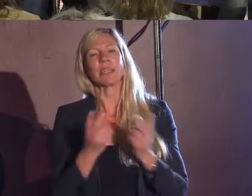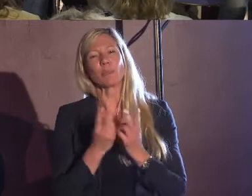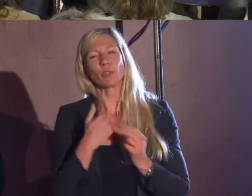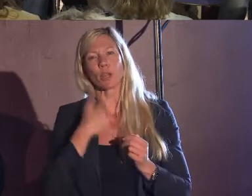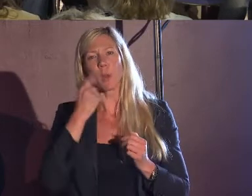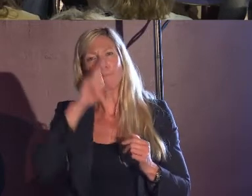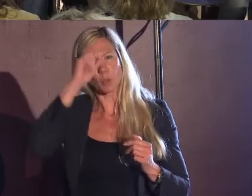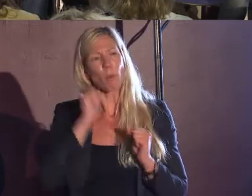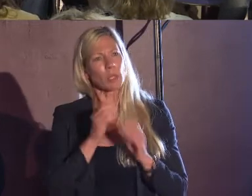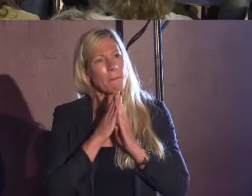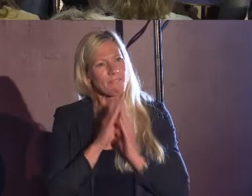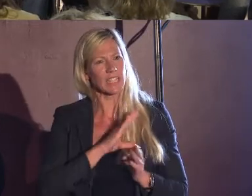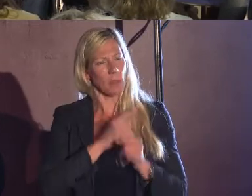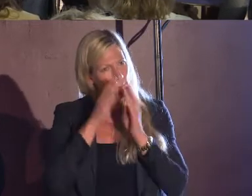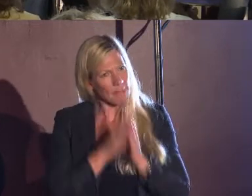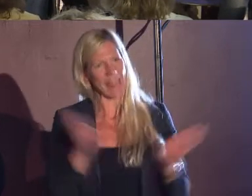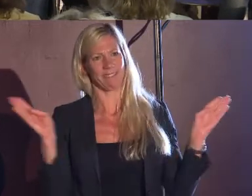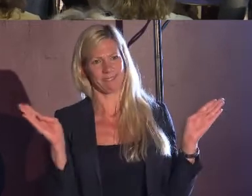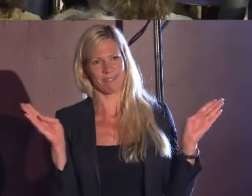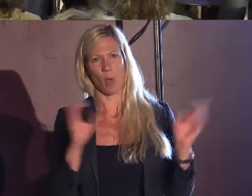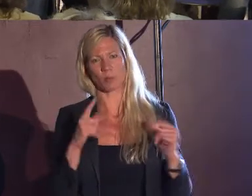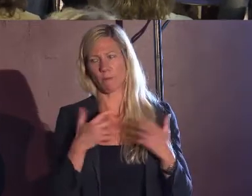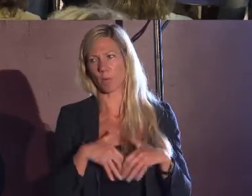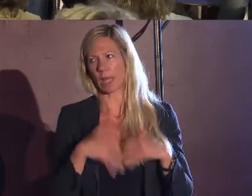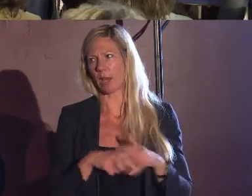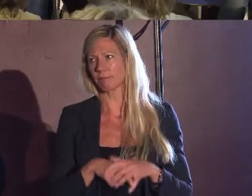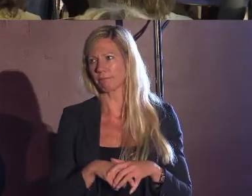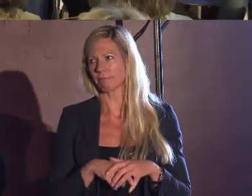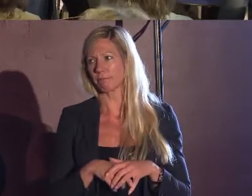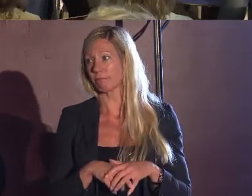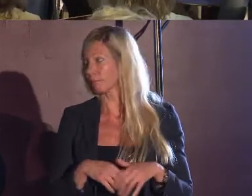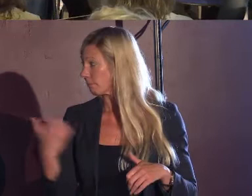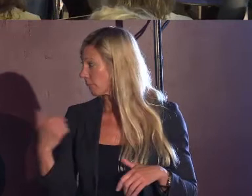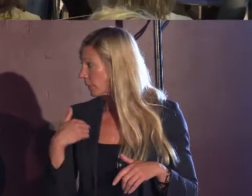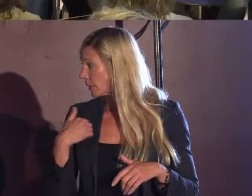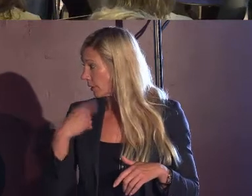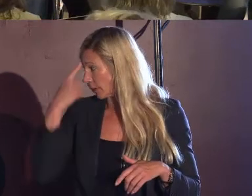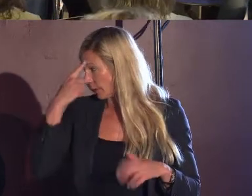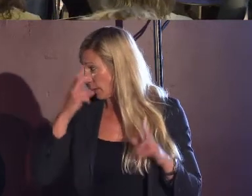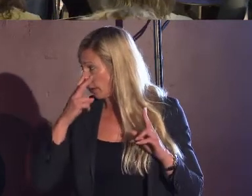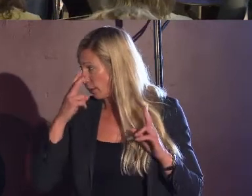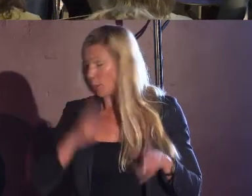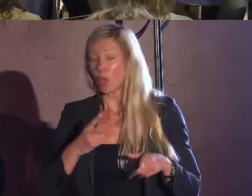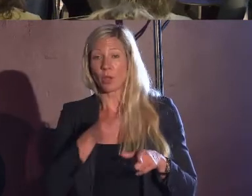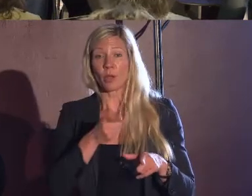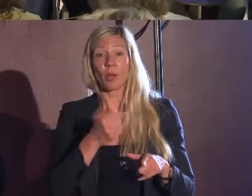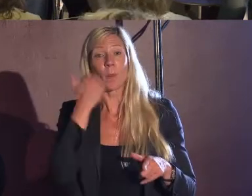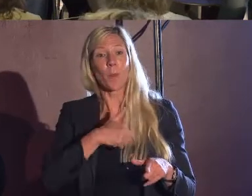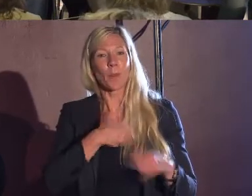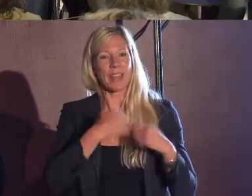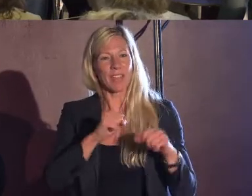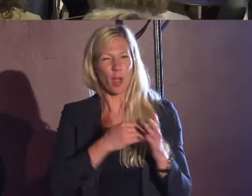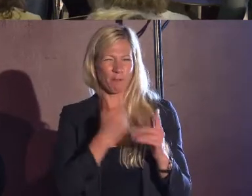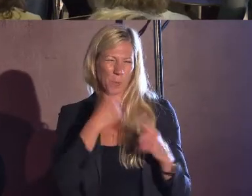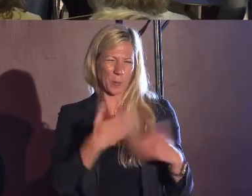nog vara ganska bred för att det ska funka, tror jag. Mm. Ja. Så på goda effekter av kultur.